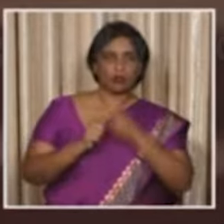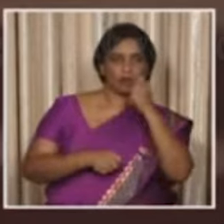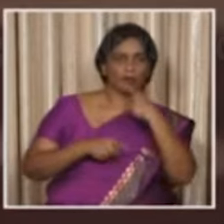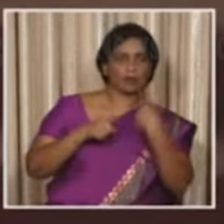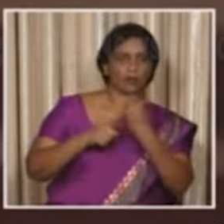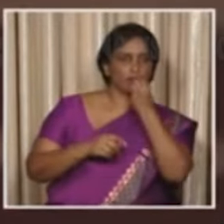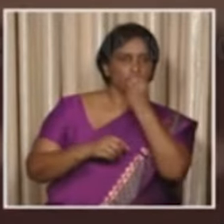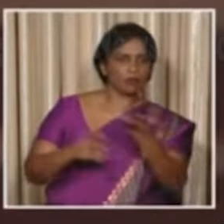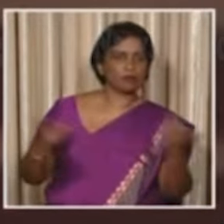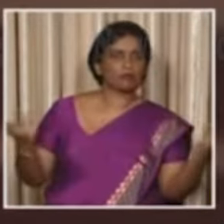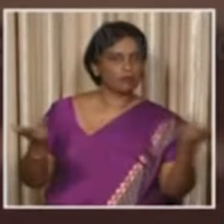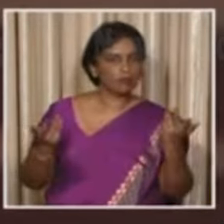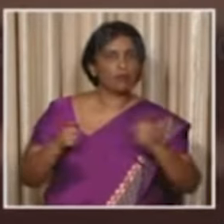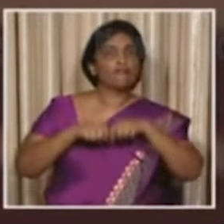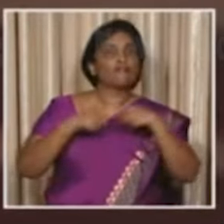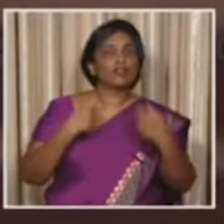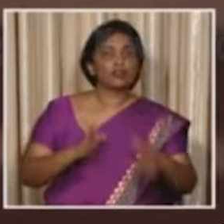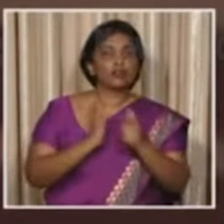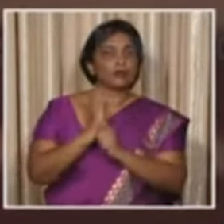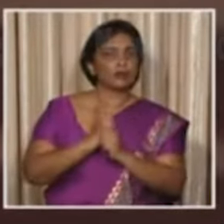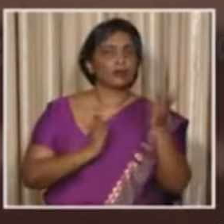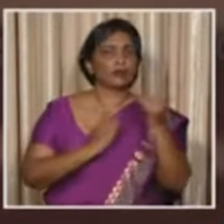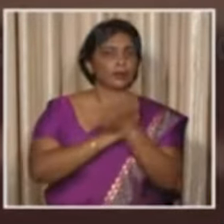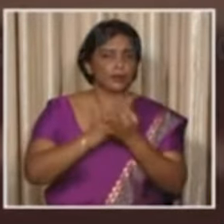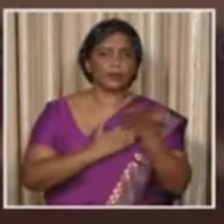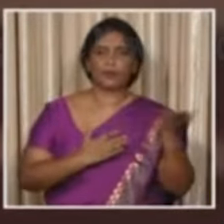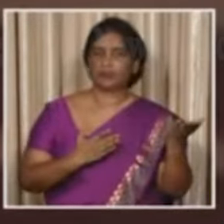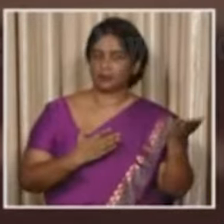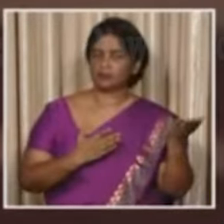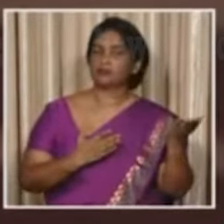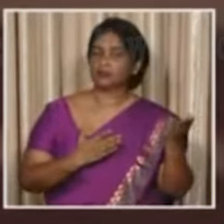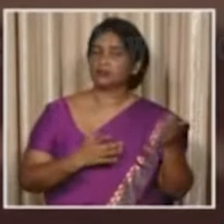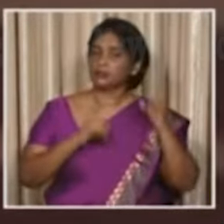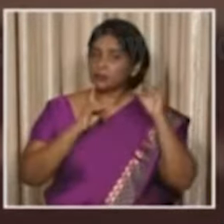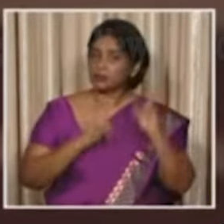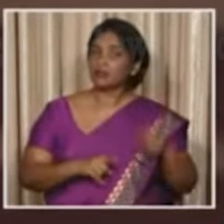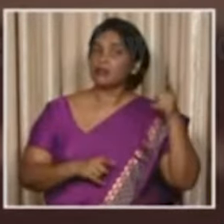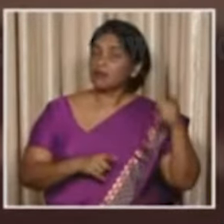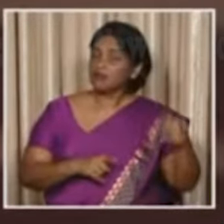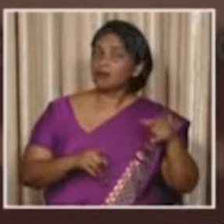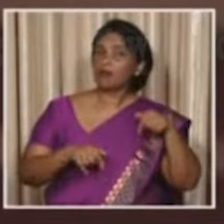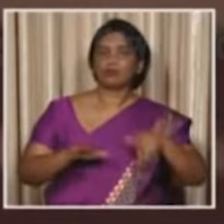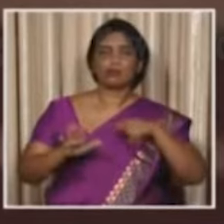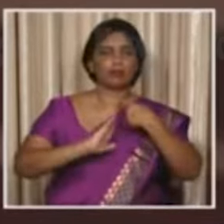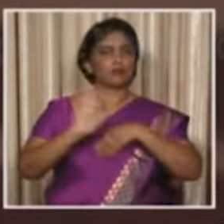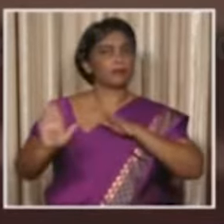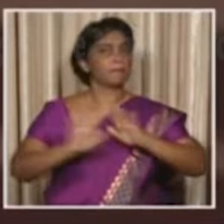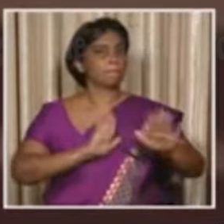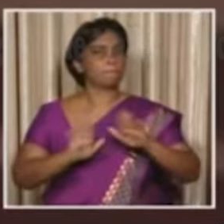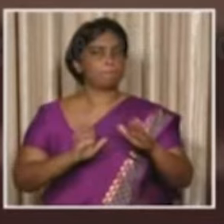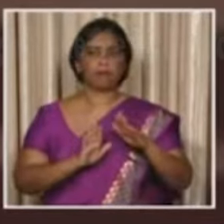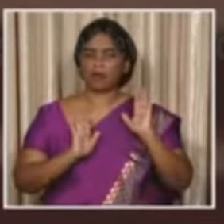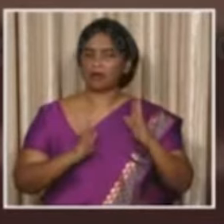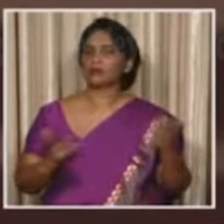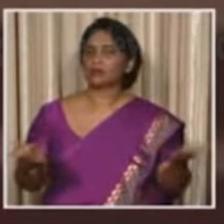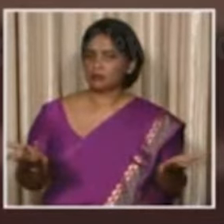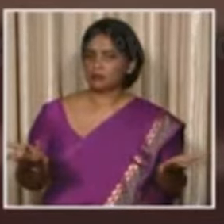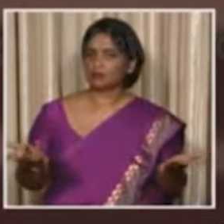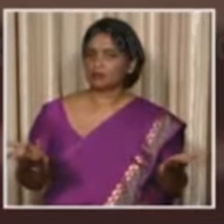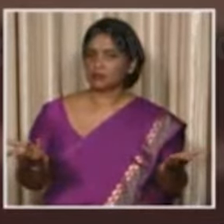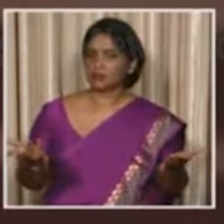දෙන්න බෑ. එවට වියදන් කරේ පාතාලේ කුඩුකාරයෝ. උන් තමයි අද මේ රට පාලනය කරන්න හදන්න කරුණ නියෝජ්‍ය